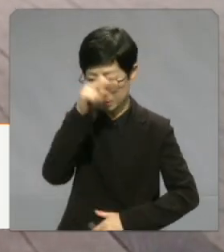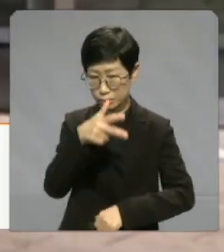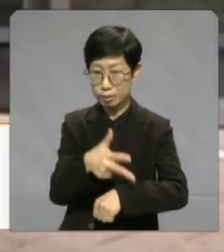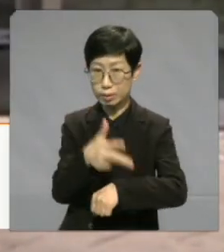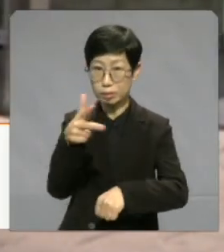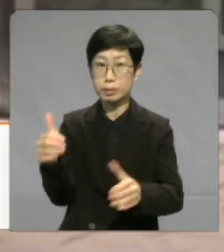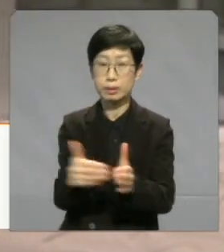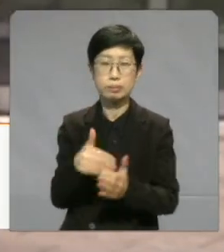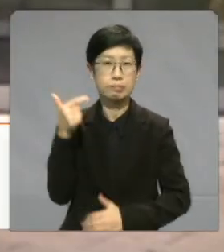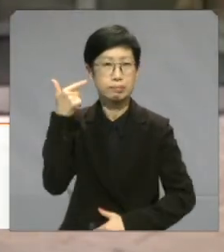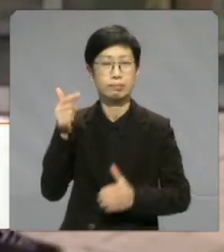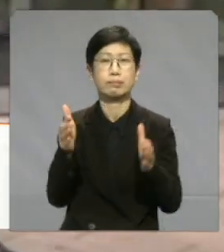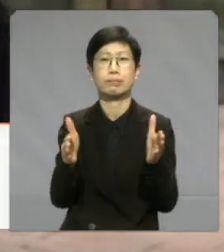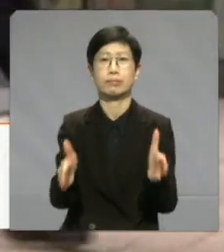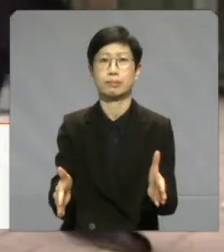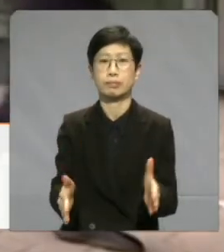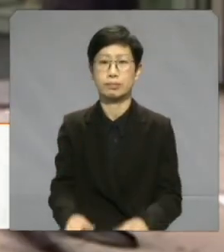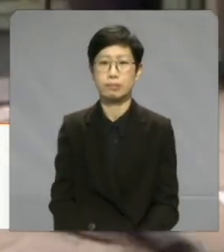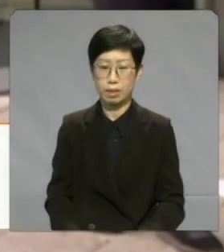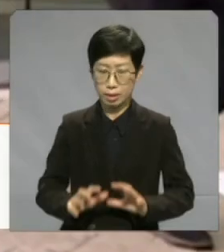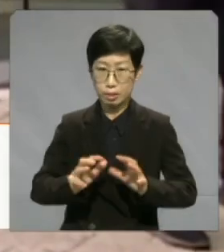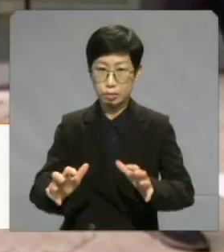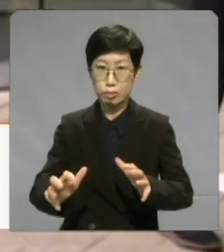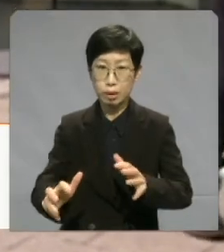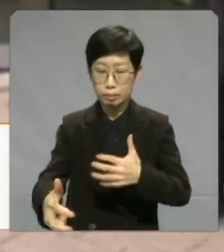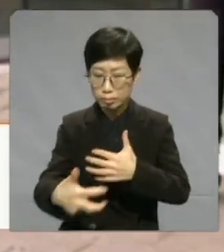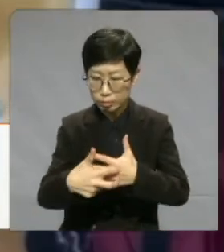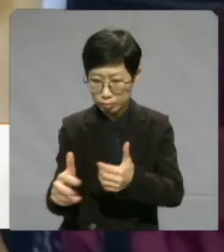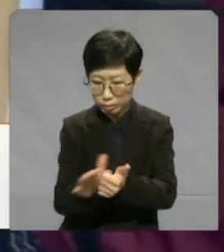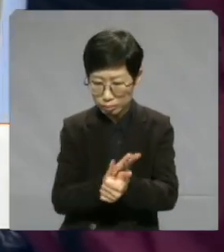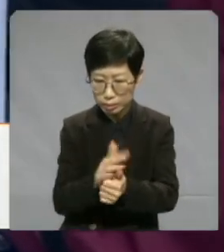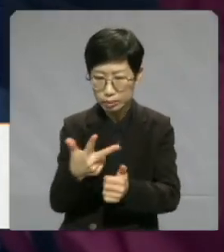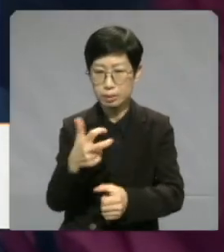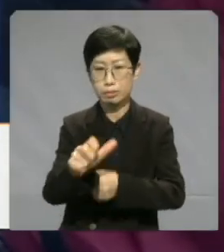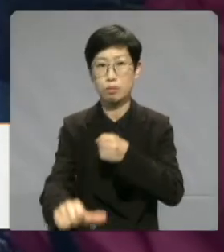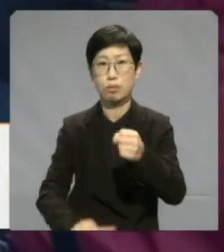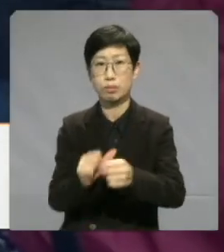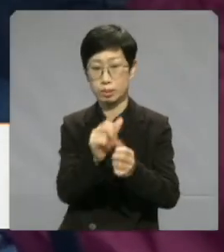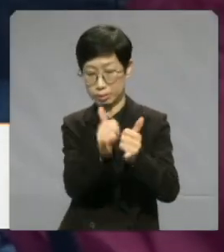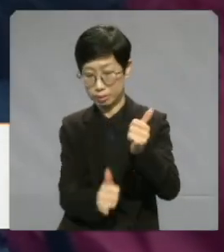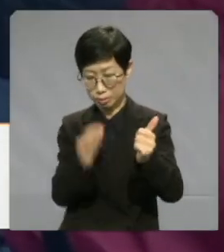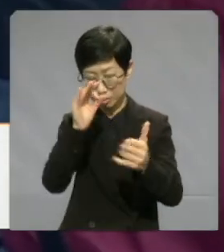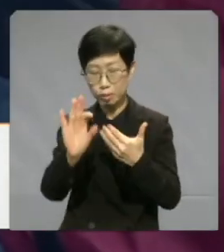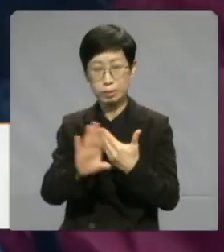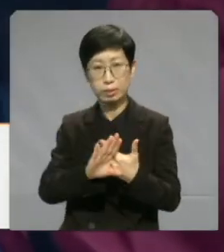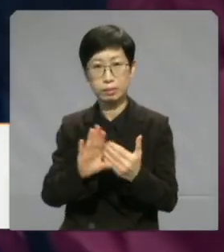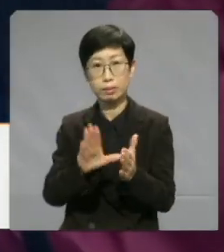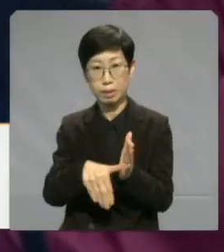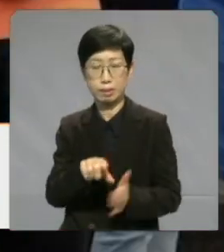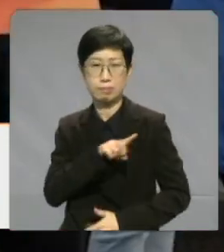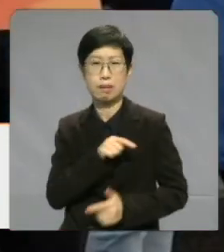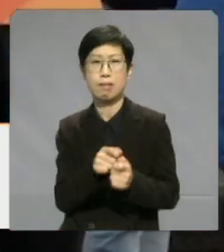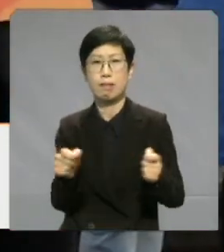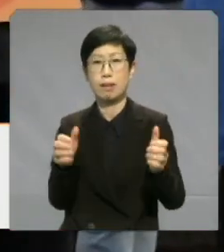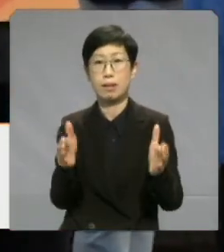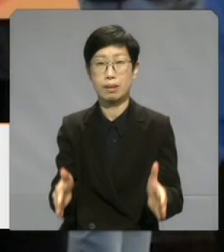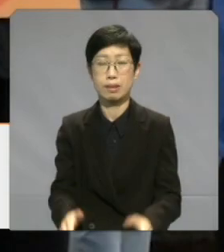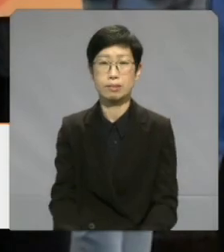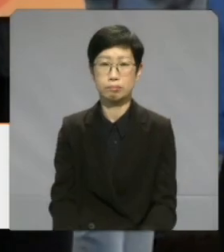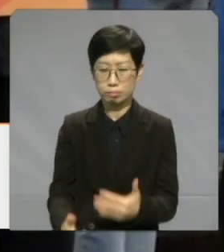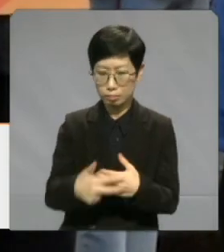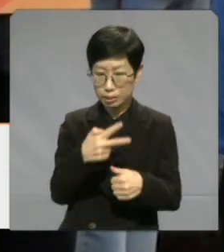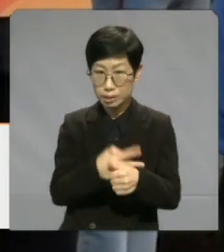7시까지 6일간으로 국가보건서비스 75년 역사상 최장 파업입니다.